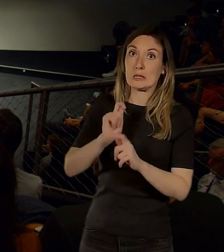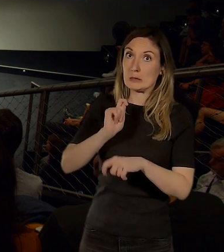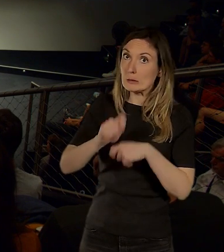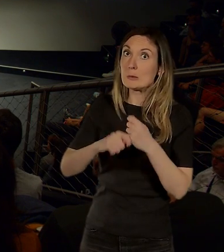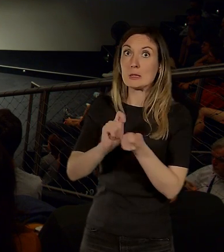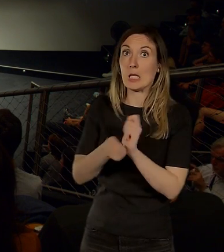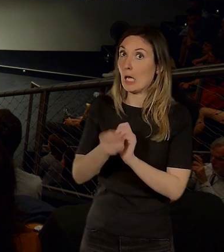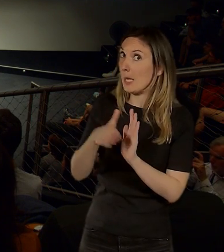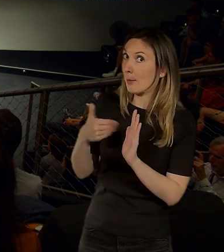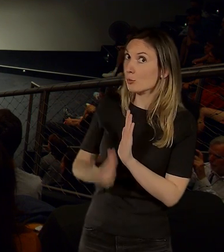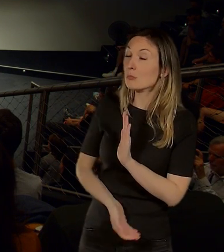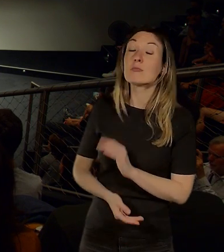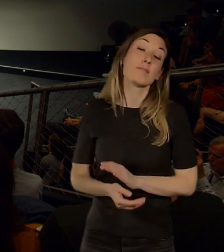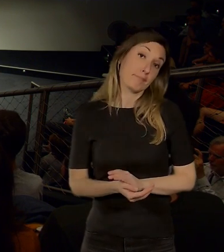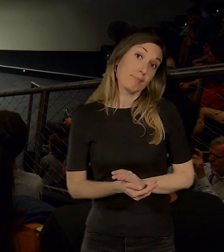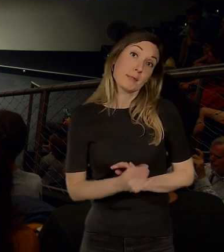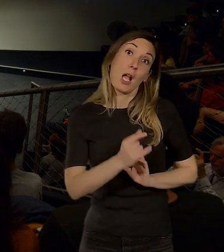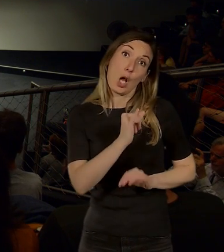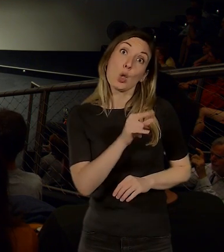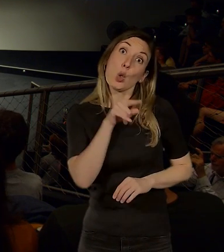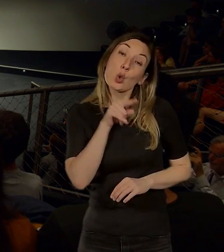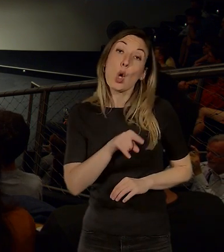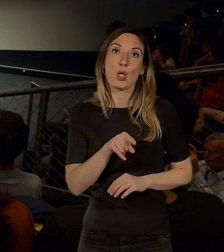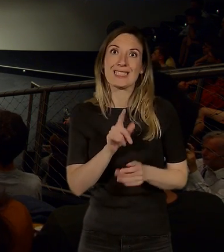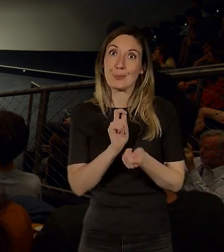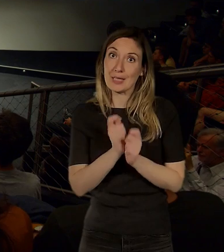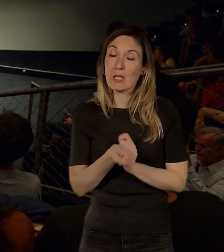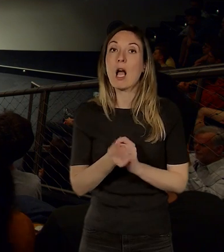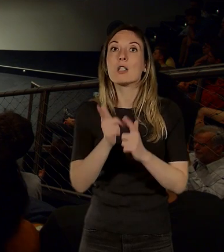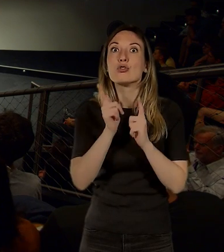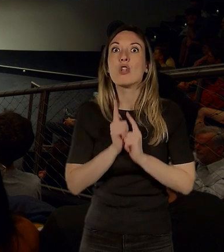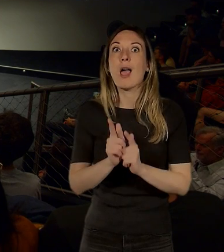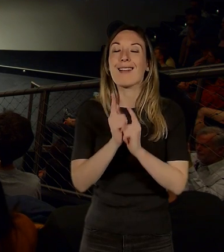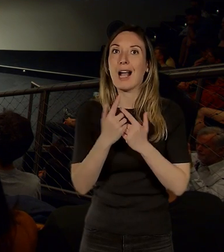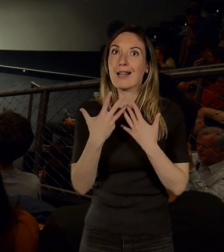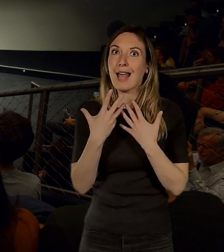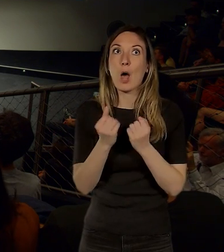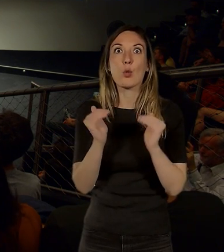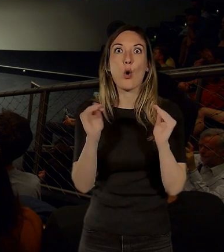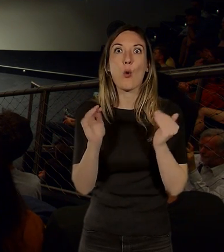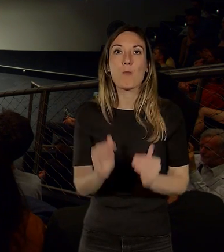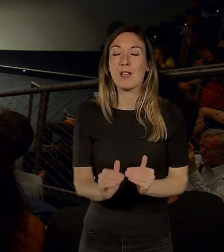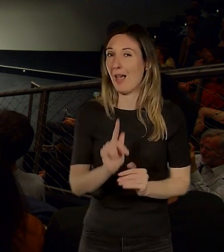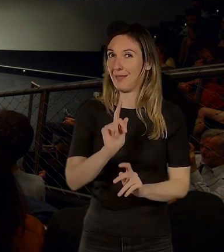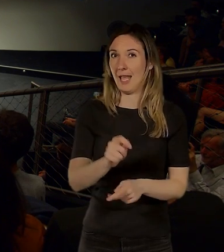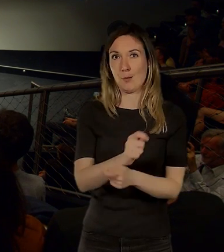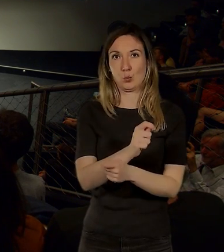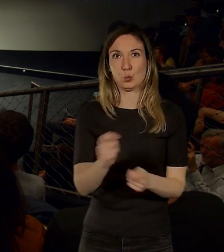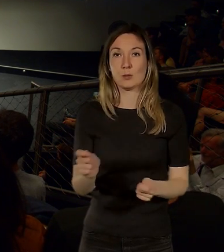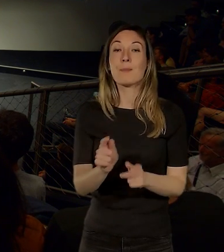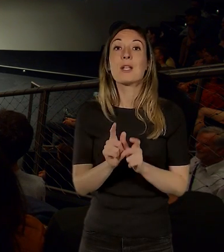s těmito změnami podle mě není potřeba na nic čekat, protože jak jsem zmiňoval, v tom